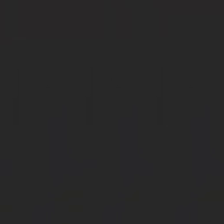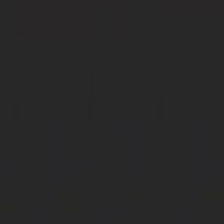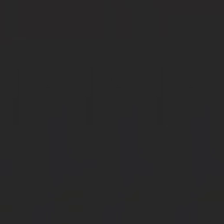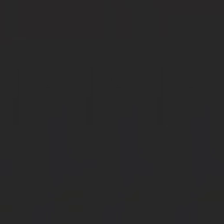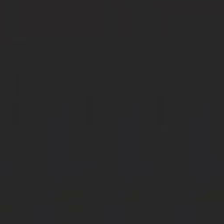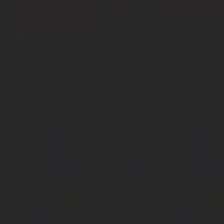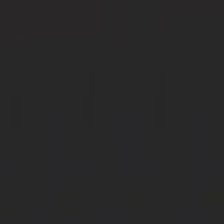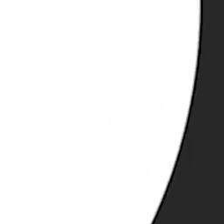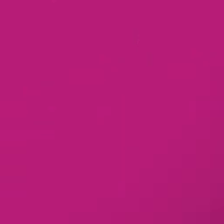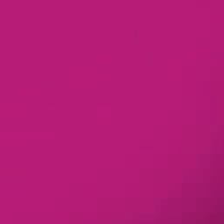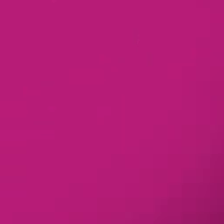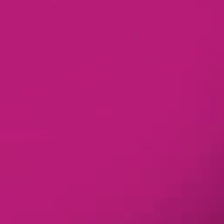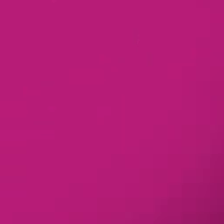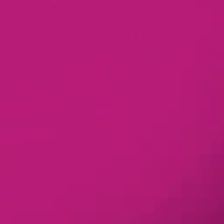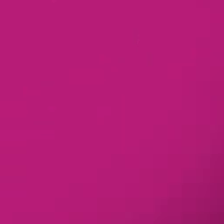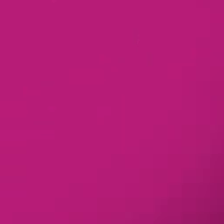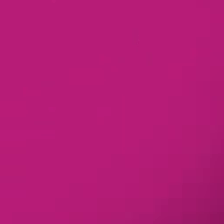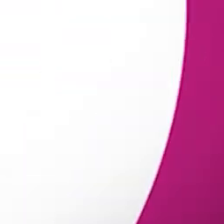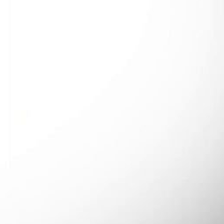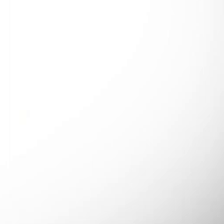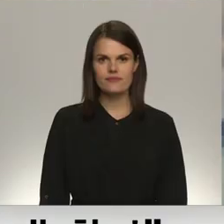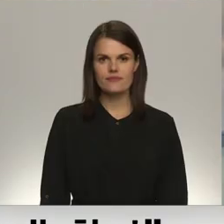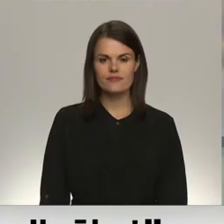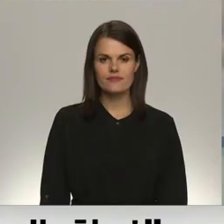Re, viss ēters ir te!